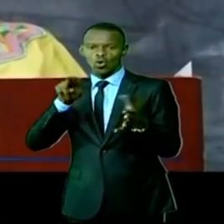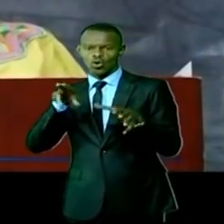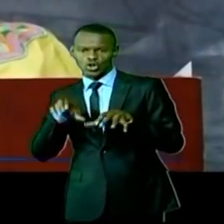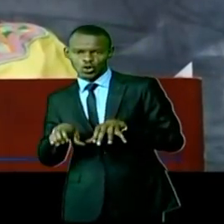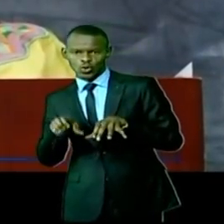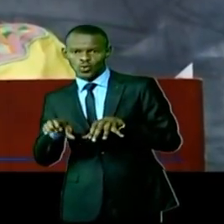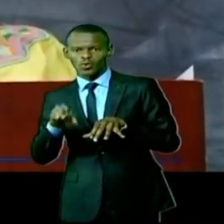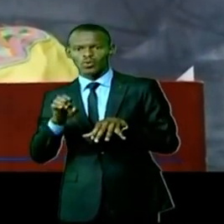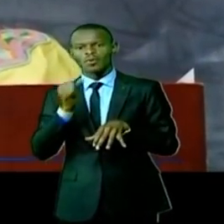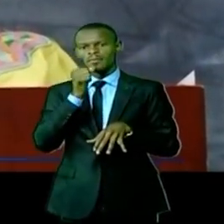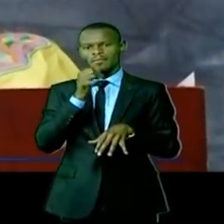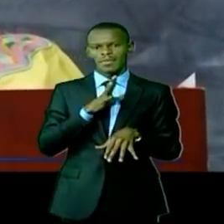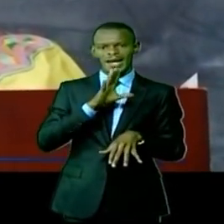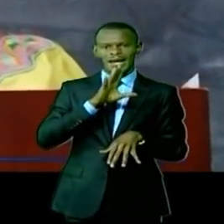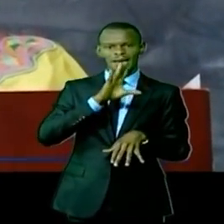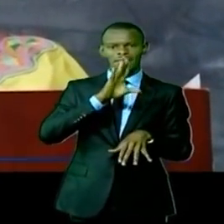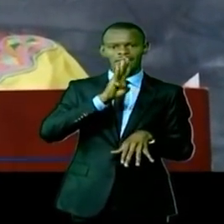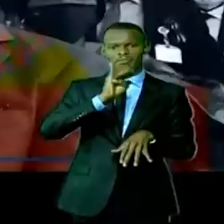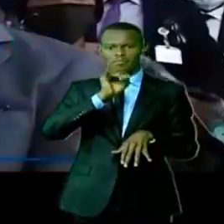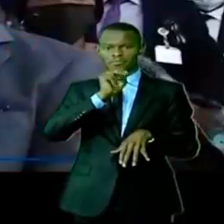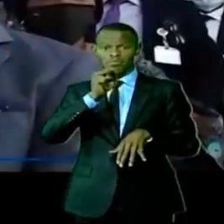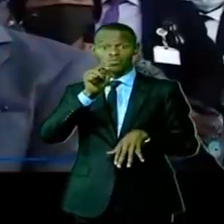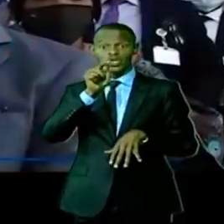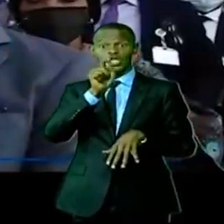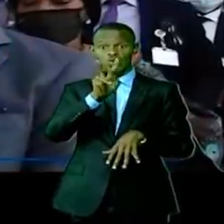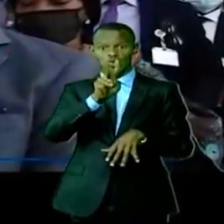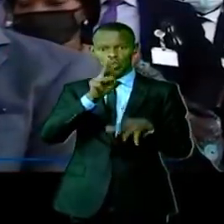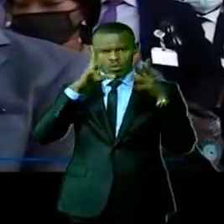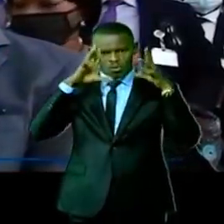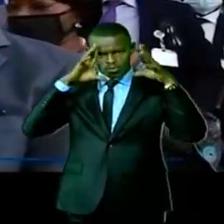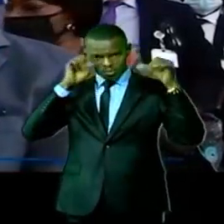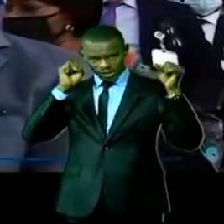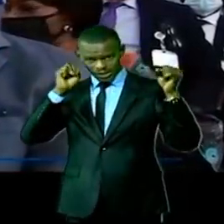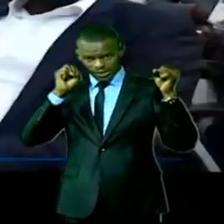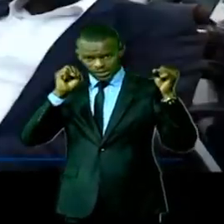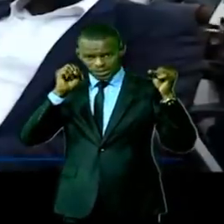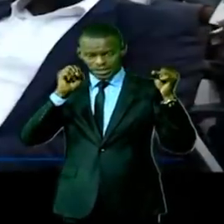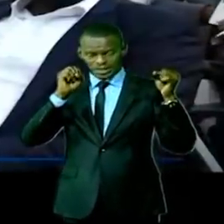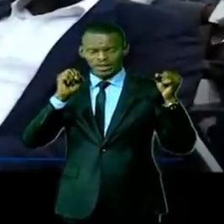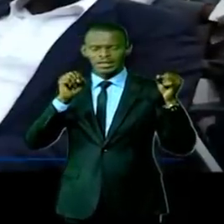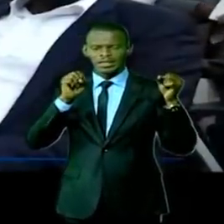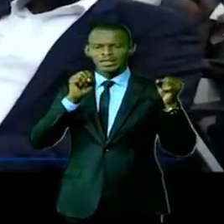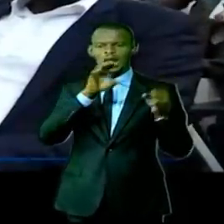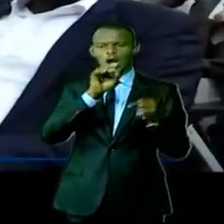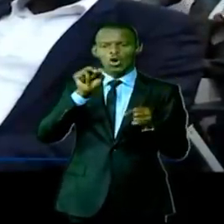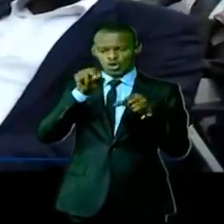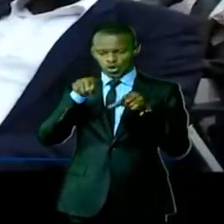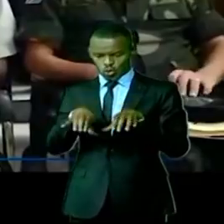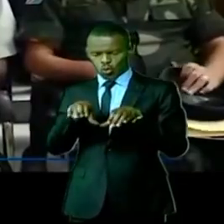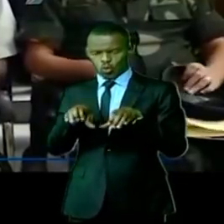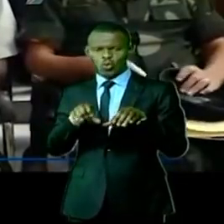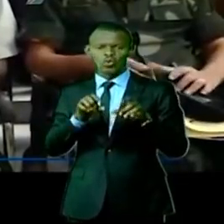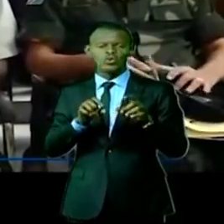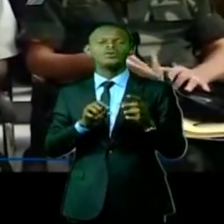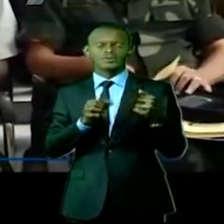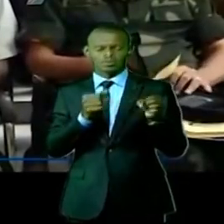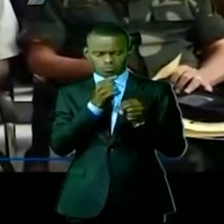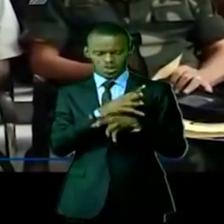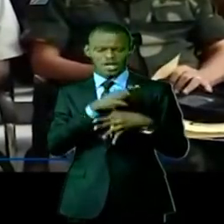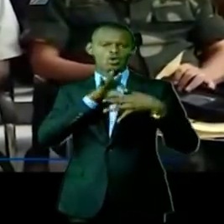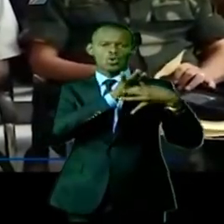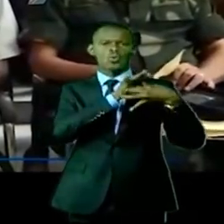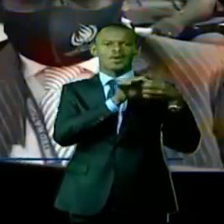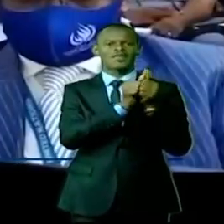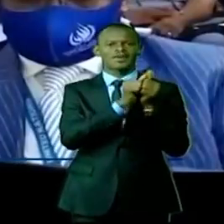déclaré que ce programme a été développé par les systèmes des Nations Unies en étroite collaboration avec les ministères de la Justice, le ministère de